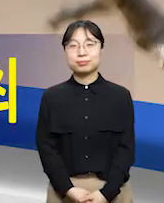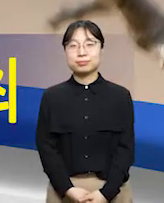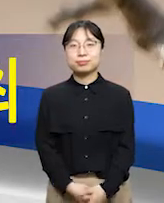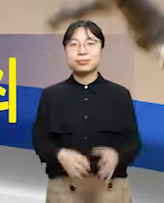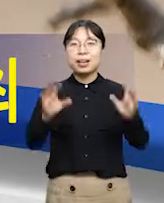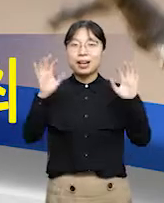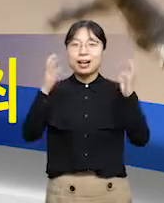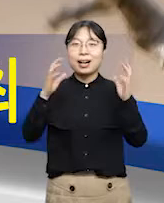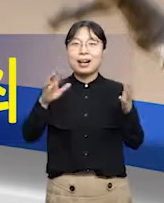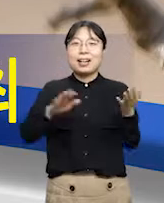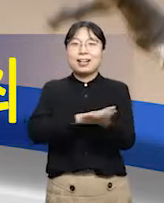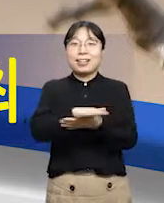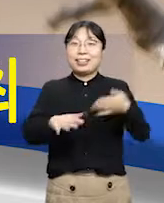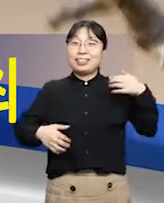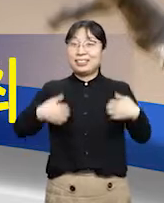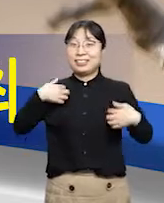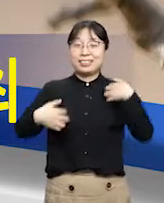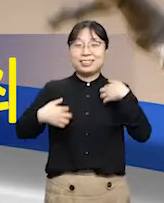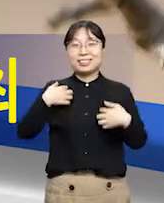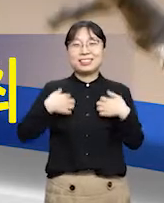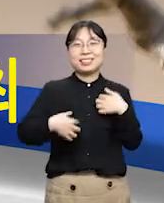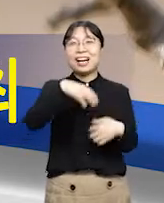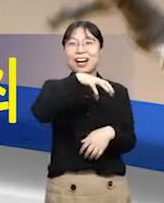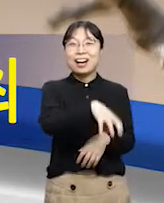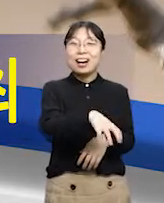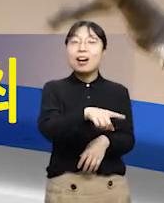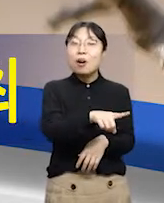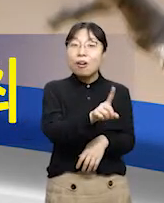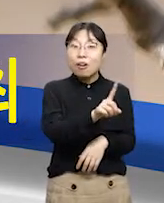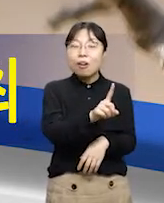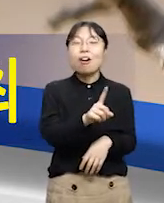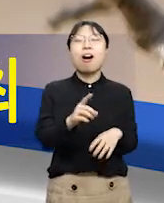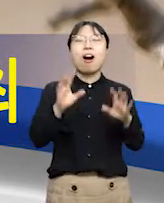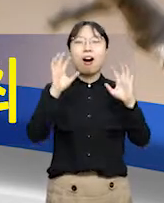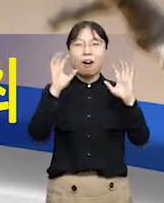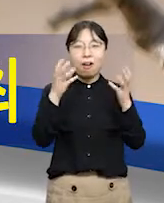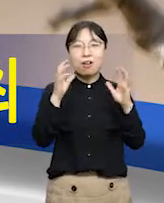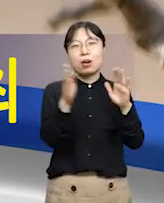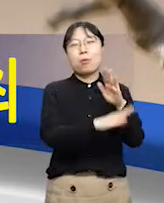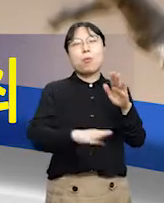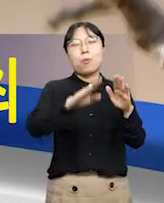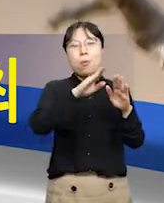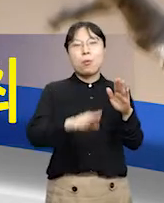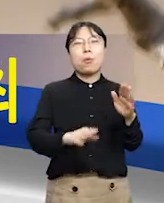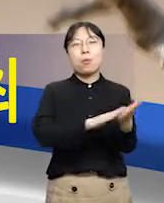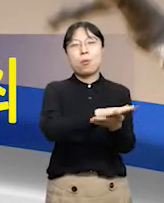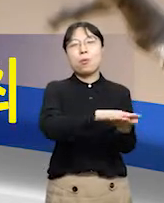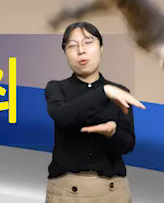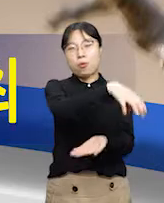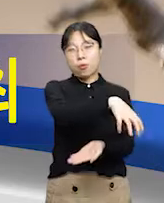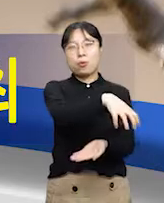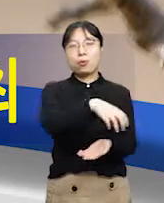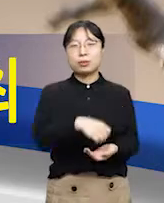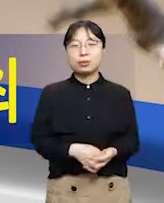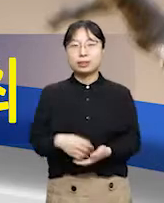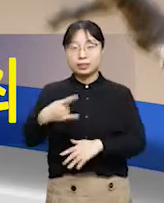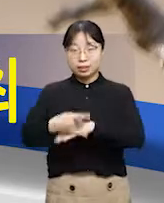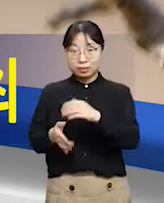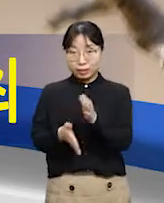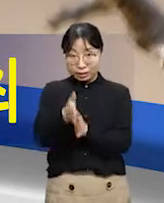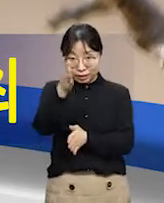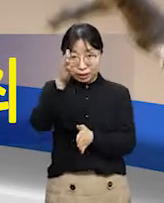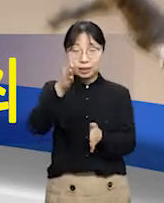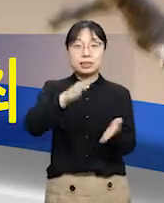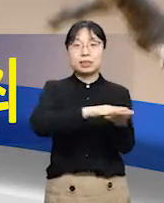아이들이 즐겁게 뛰어놀 수 있는 보다 안전하고 즐거운 놀이터, 바로 공공 어린이 놀이터입니다. 의왕시는